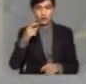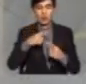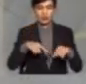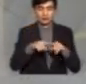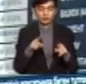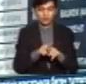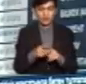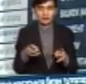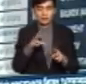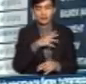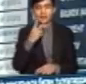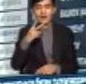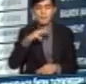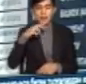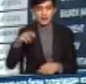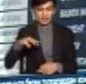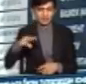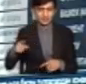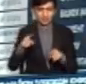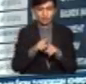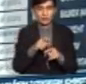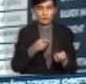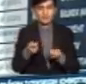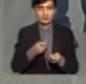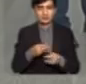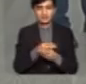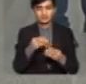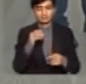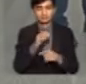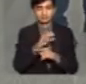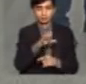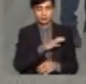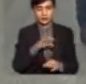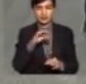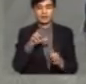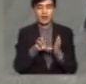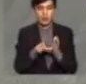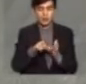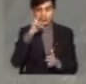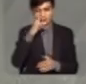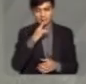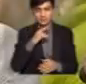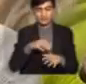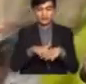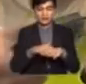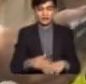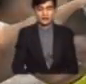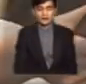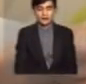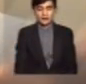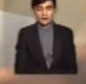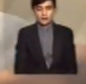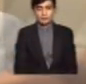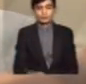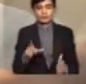2 миллиарда 2 миллиарда тенге выделены из резерва правительства которое формируется за счет налогов казахстанцев много